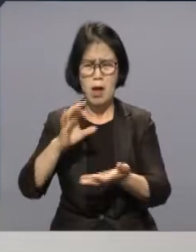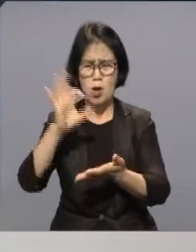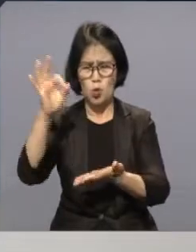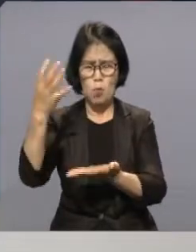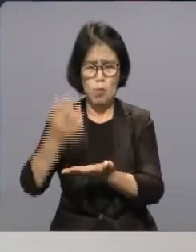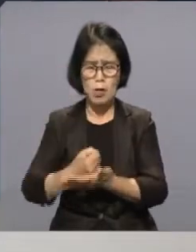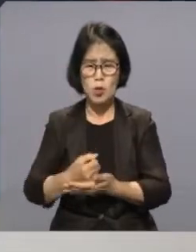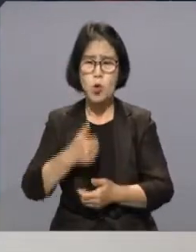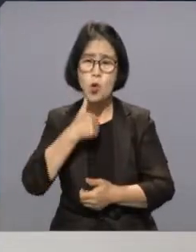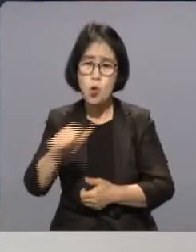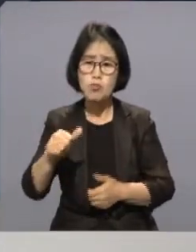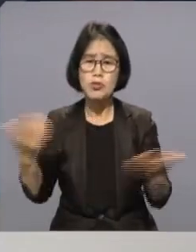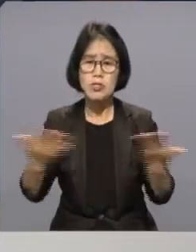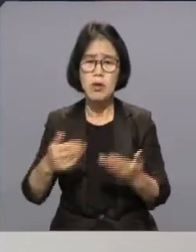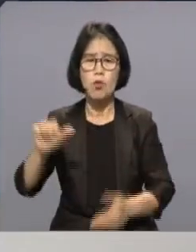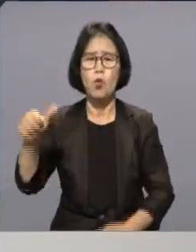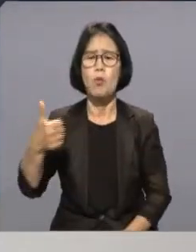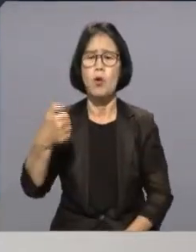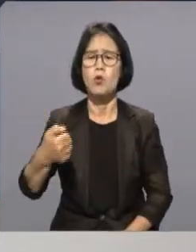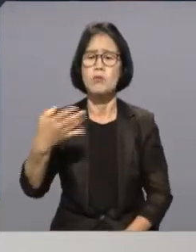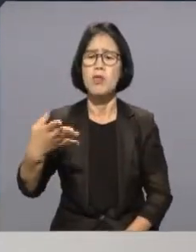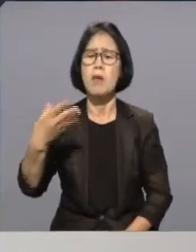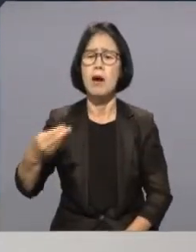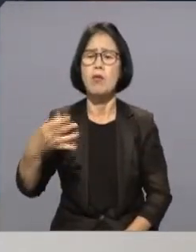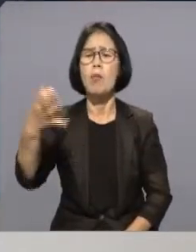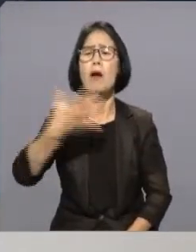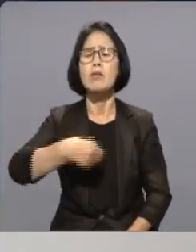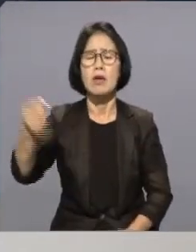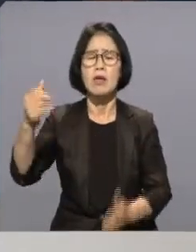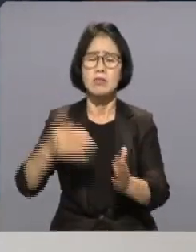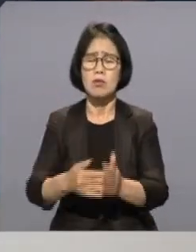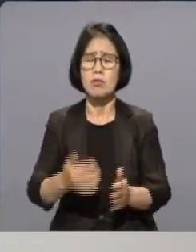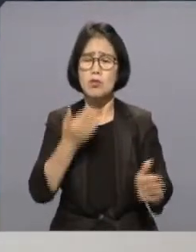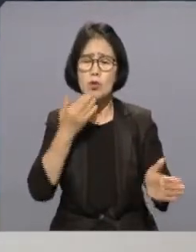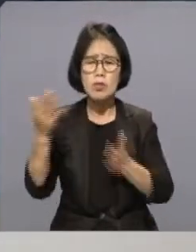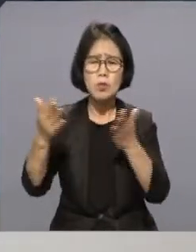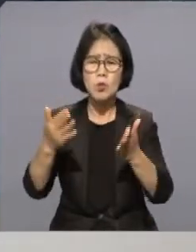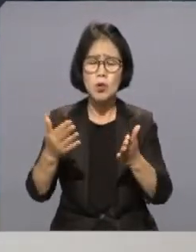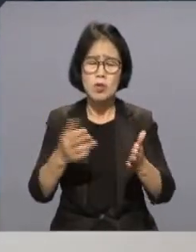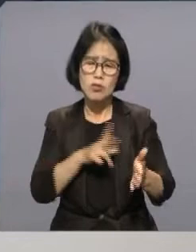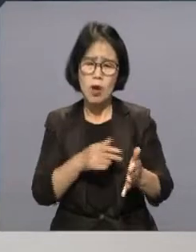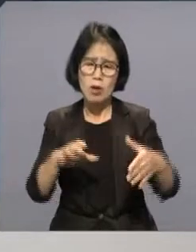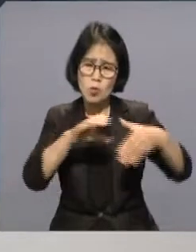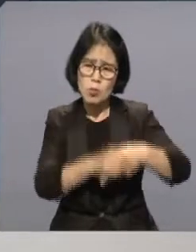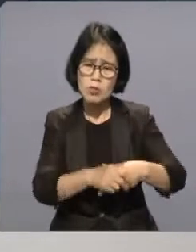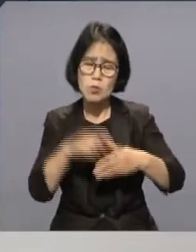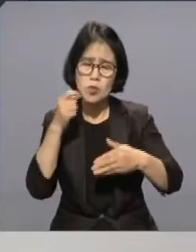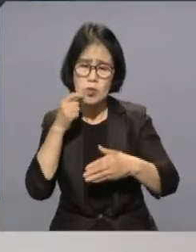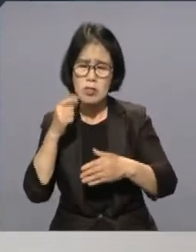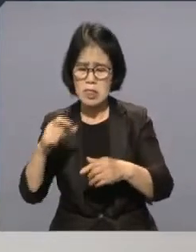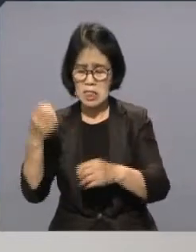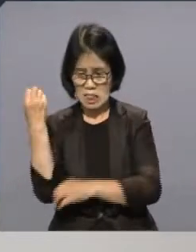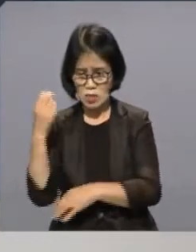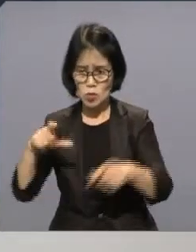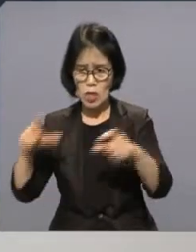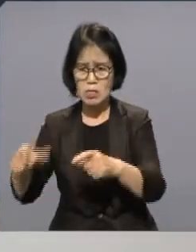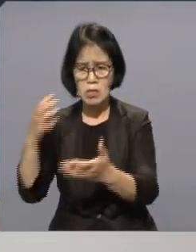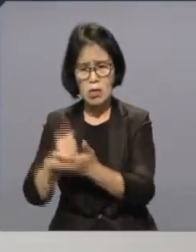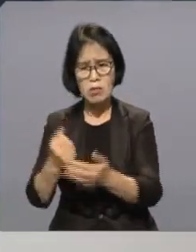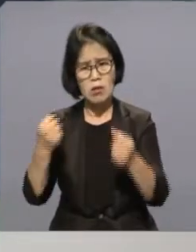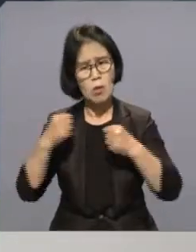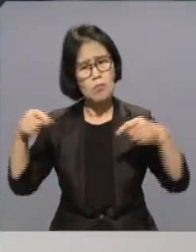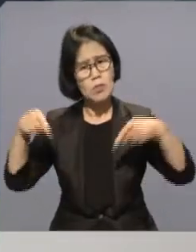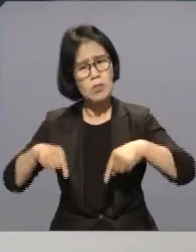5분이라고 554만 원 챙긴 의원들도 도의회와도 손 못 잡으면서 도내 기초자치단체들과 어떻게 협치하겠다는